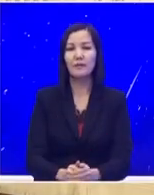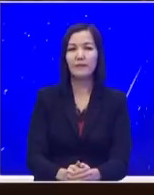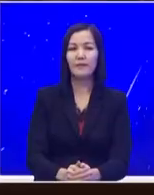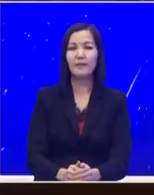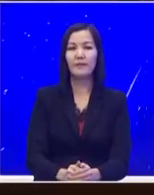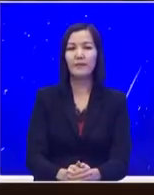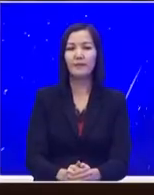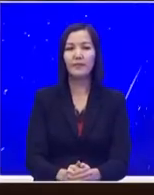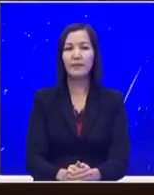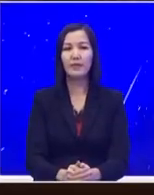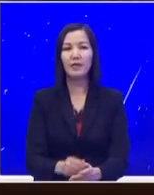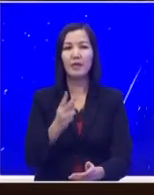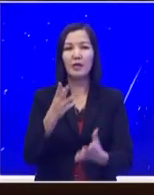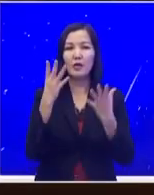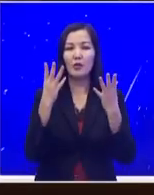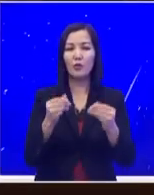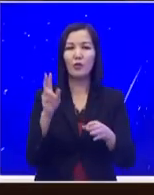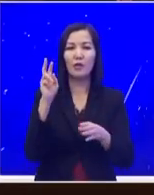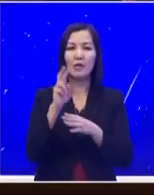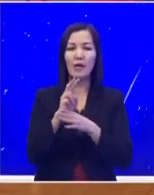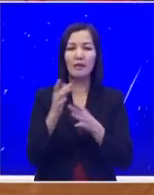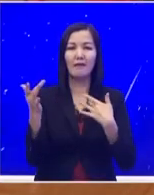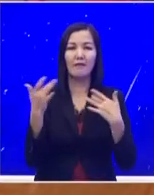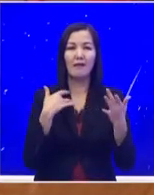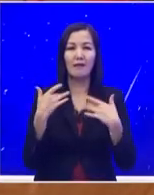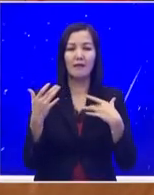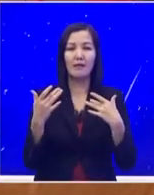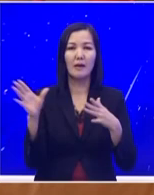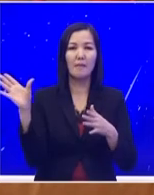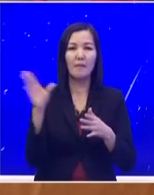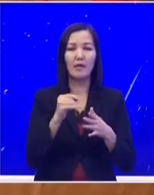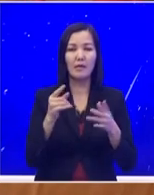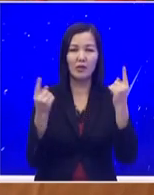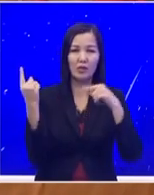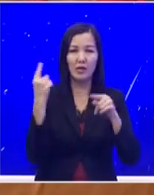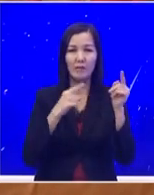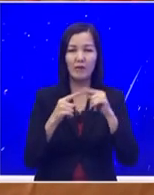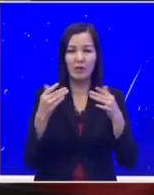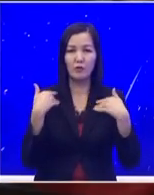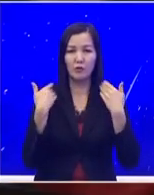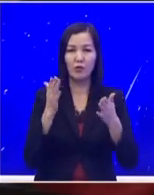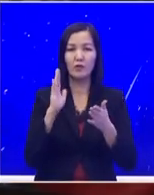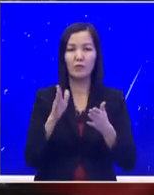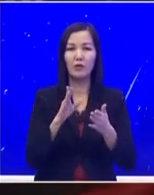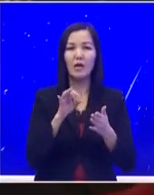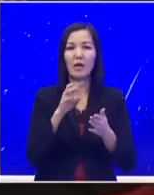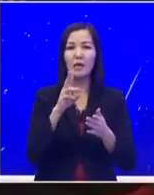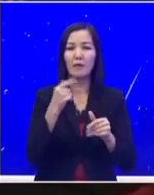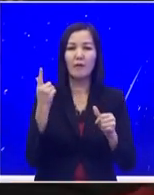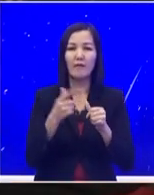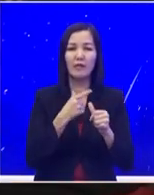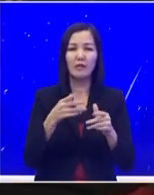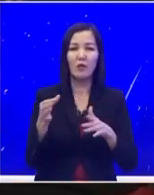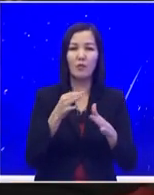болады. Айта кетейік, 2 күндік іссапарда аталған театрдың қоржынындағы барша туындылар сахналанатын болады. Бекен Римов атындағы облыстық